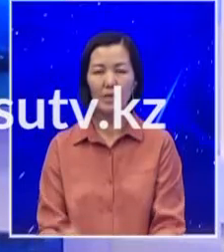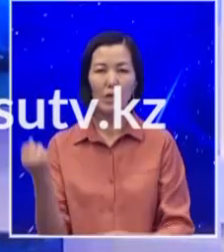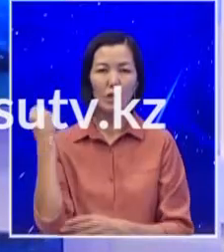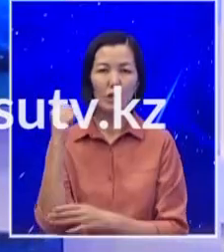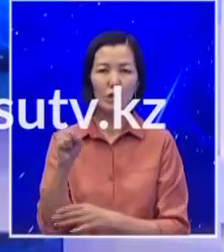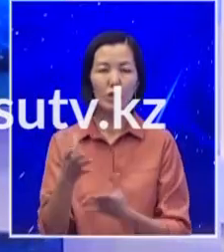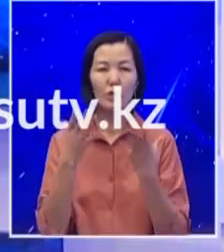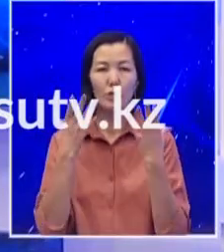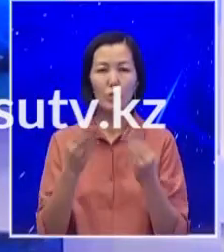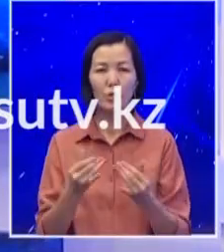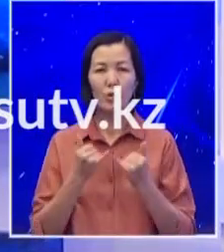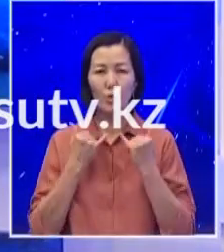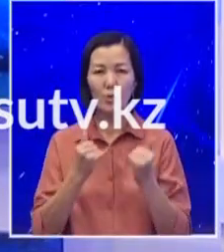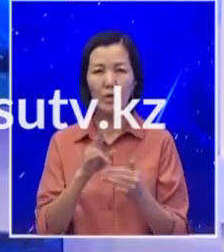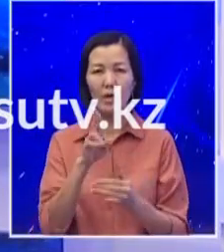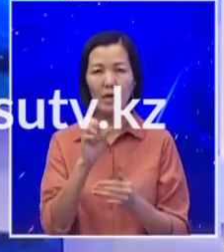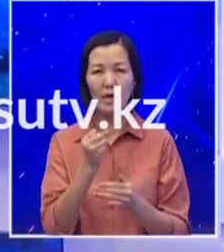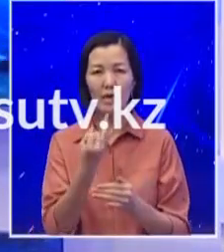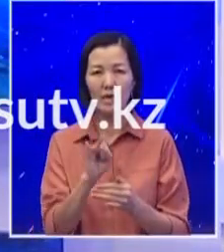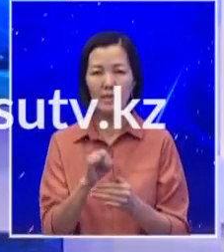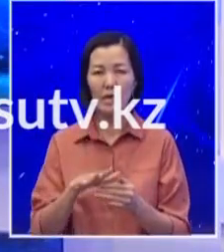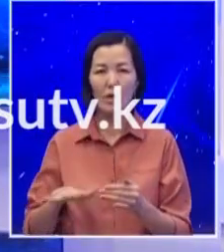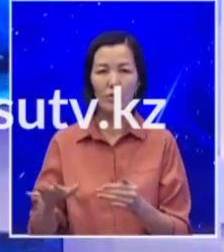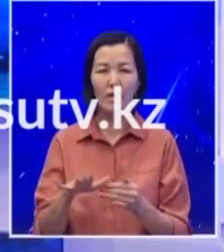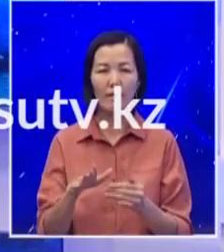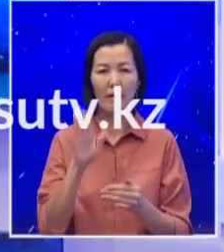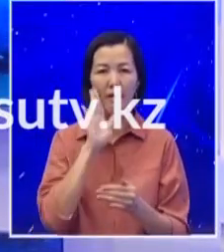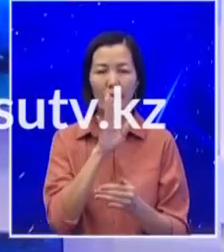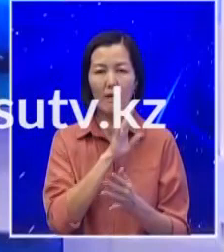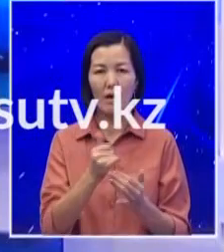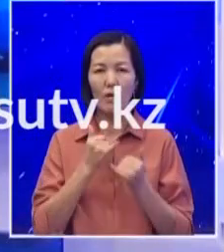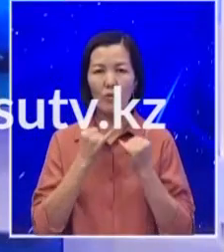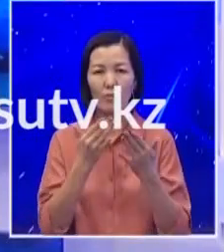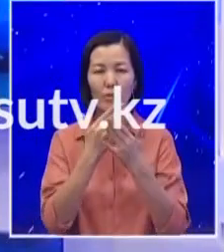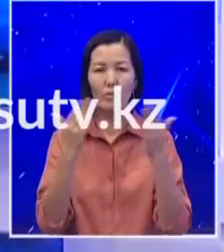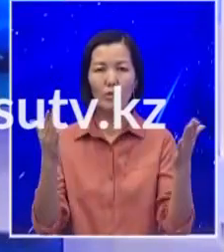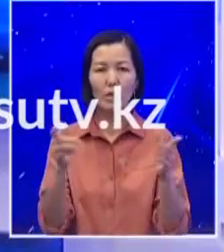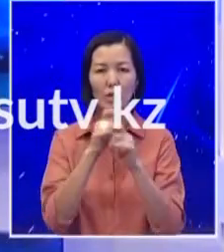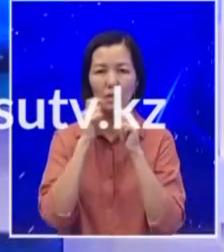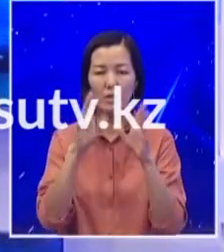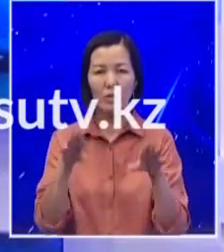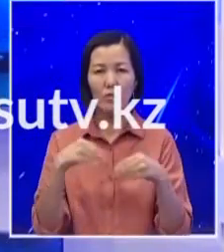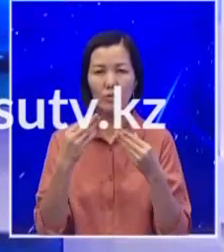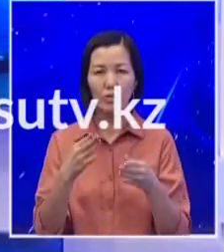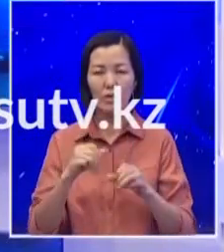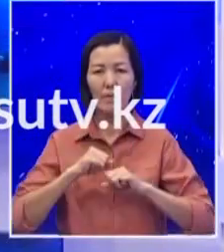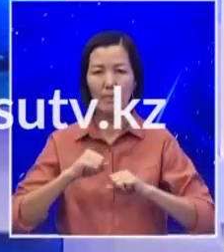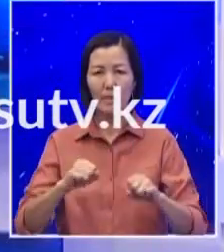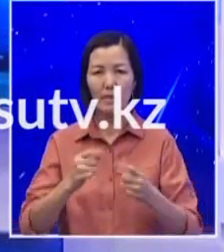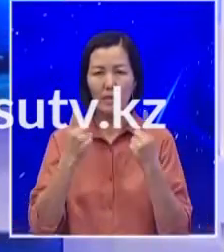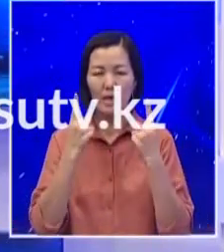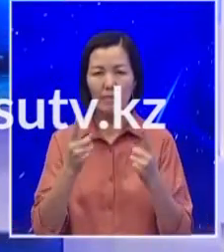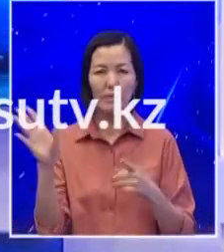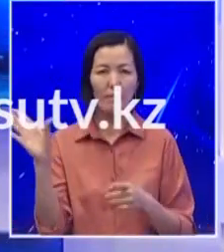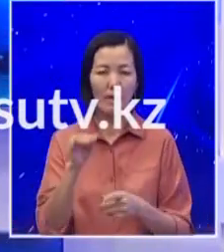Жеңіс күніне орай Қарасай ауданындағы анаға құрмет музейі тамаша сый ұсынды. Алыпта батырда анадан туады десек,